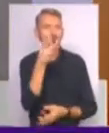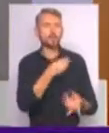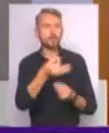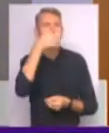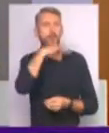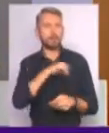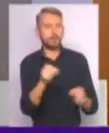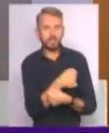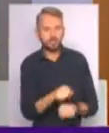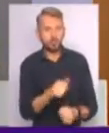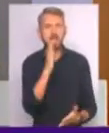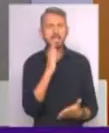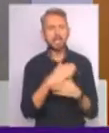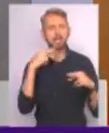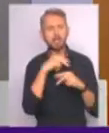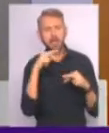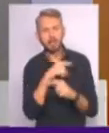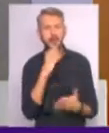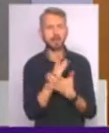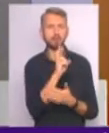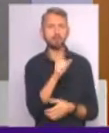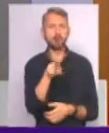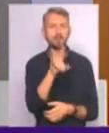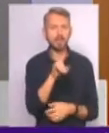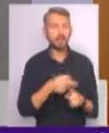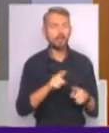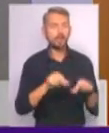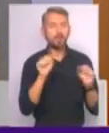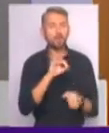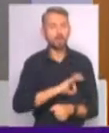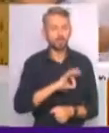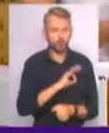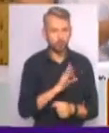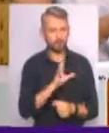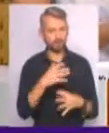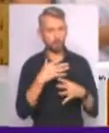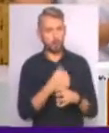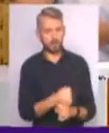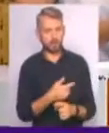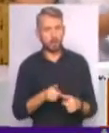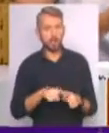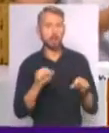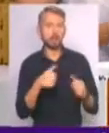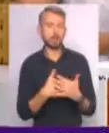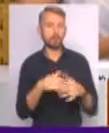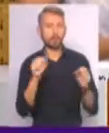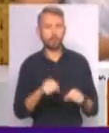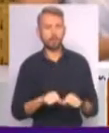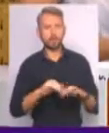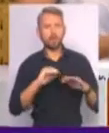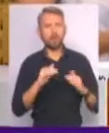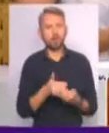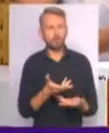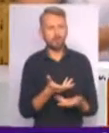невозможно. Есть медикаменты, есть БАДы, которые можно использовать в похудении, которые, допустим, могут уменьшить тягу к